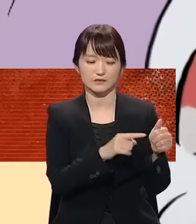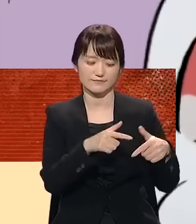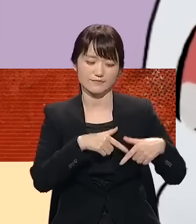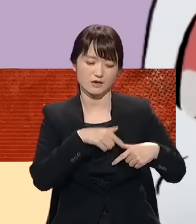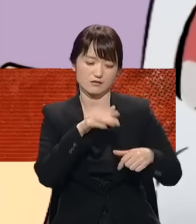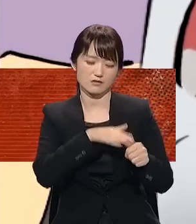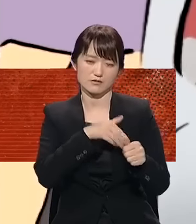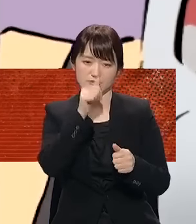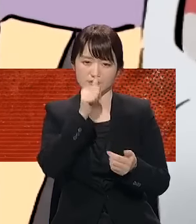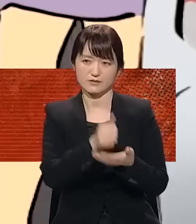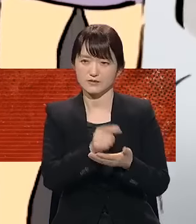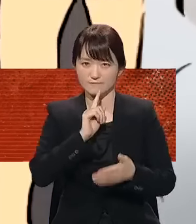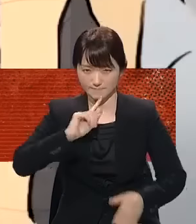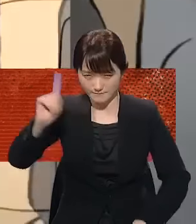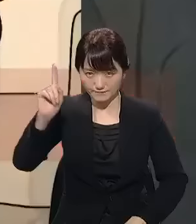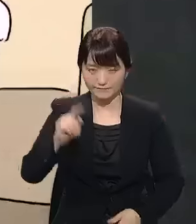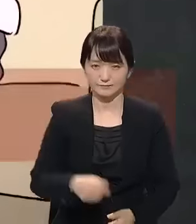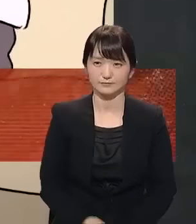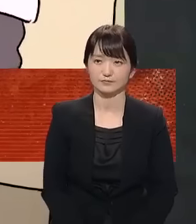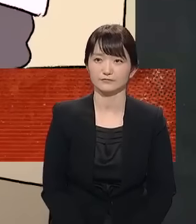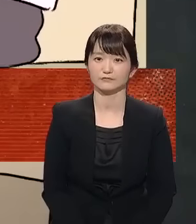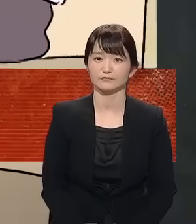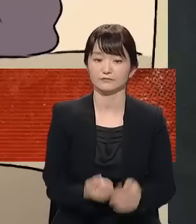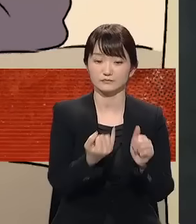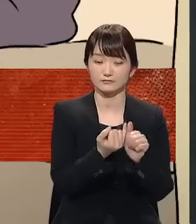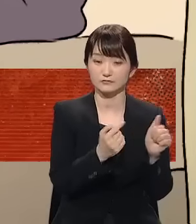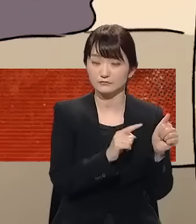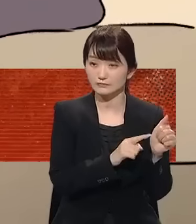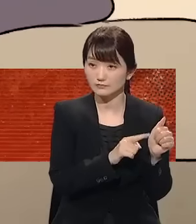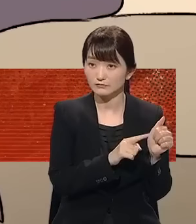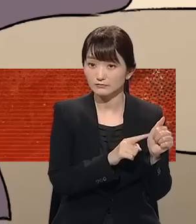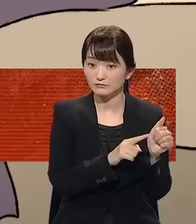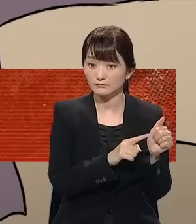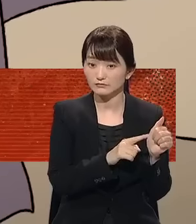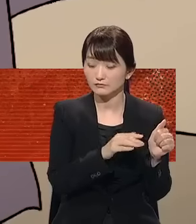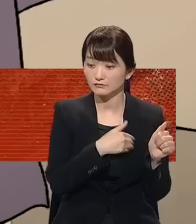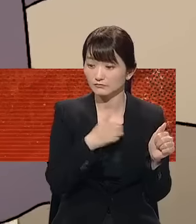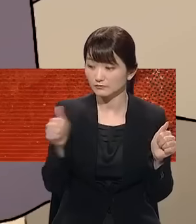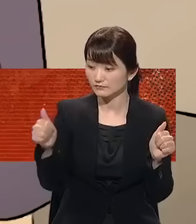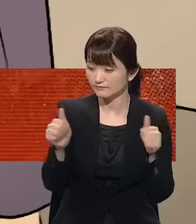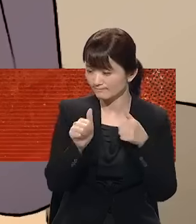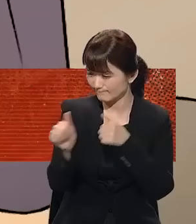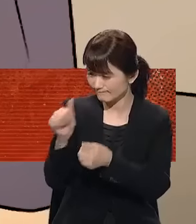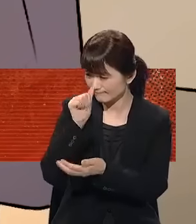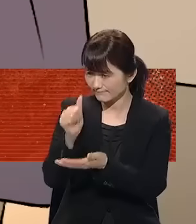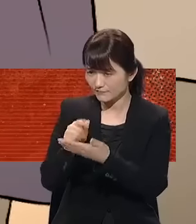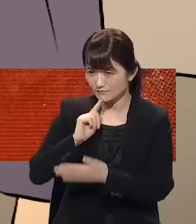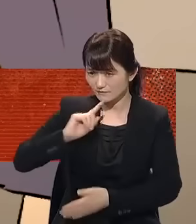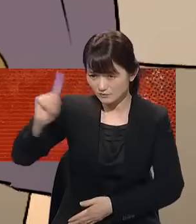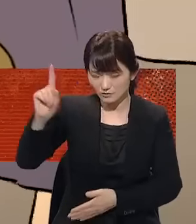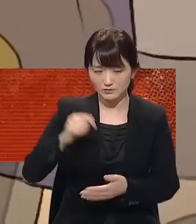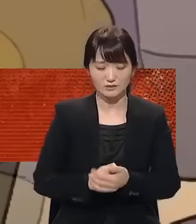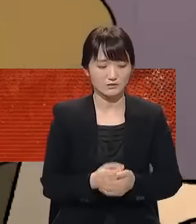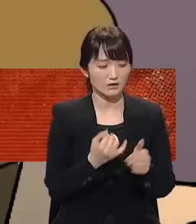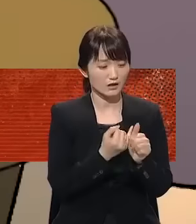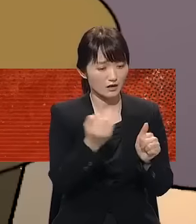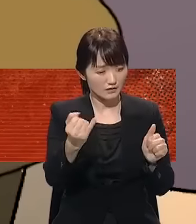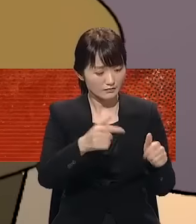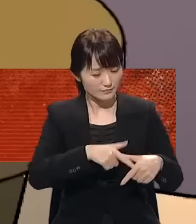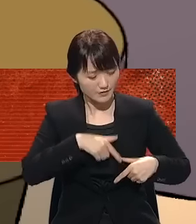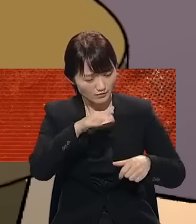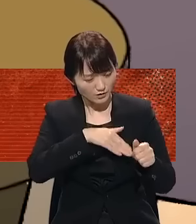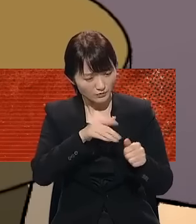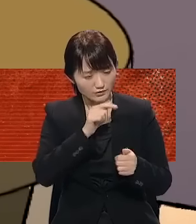훼손으로 고소해 버렸던 겁니다 그러니까이 남편은요 제보자는 졸지 상관남 테는 스토킹 혐의로 고소당하고 아내한테는 명예